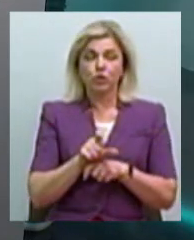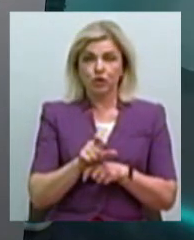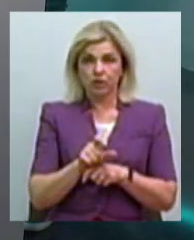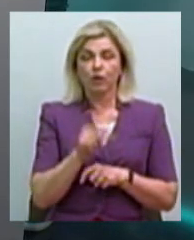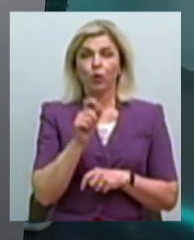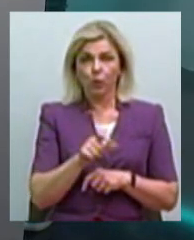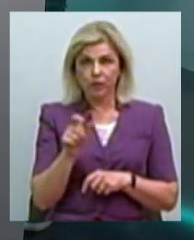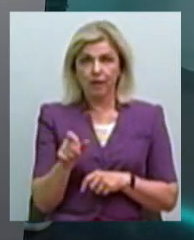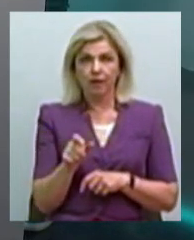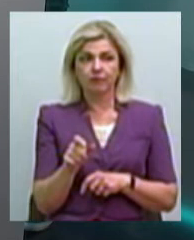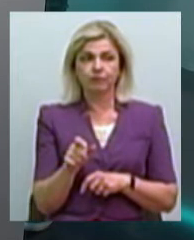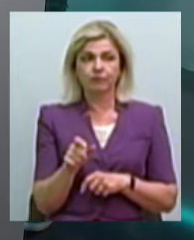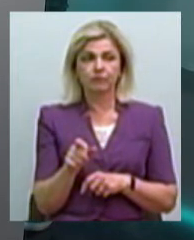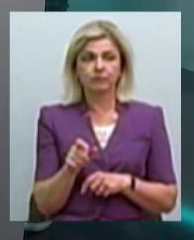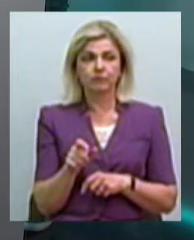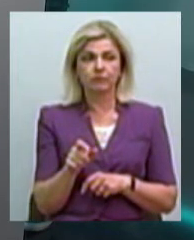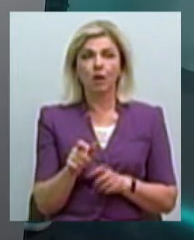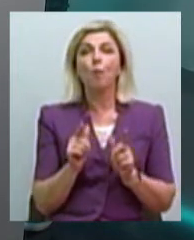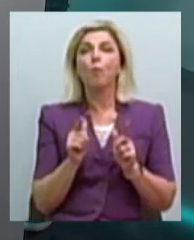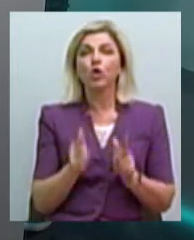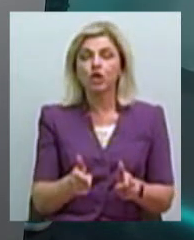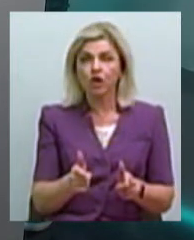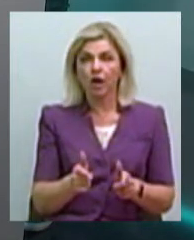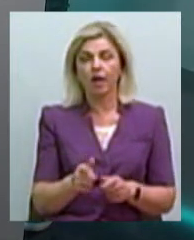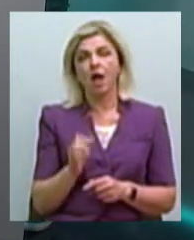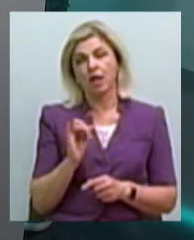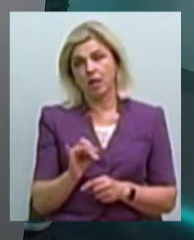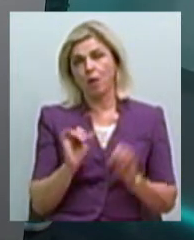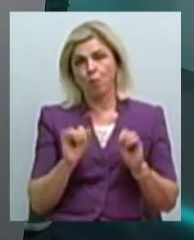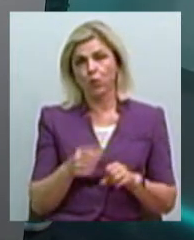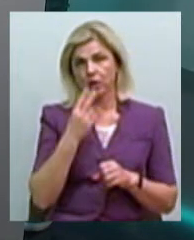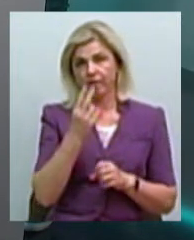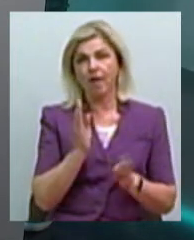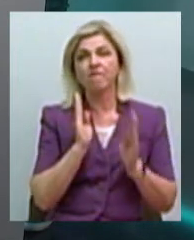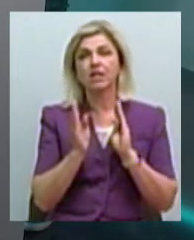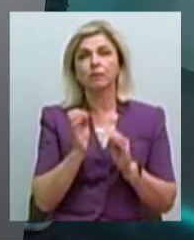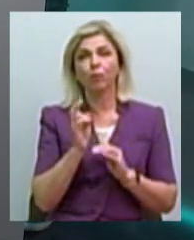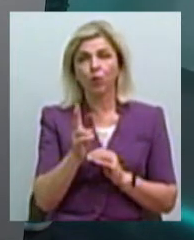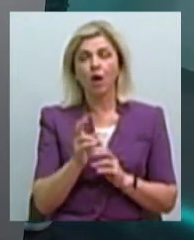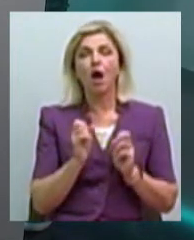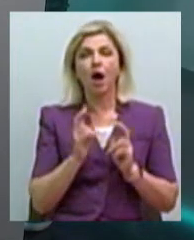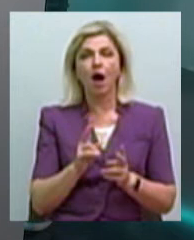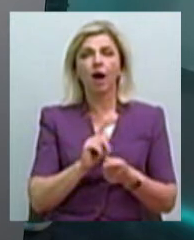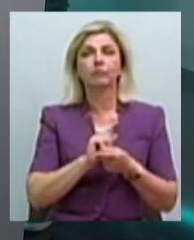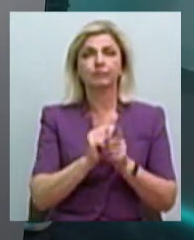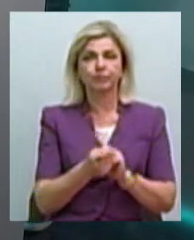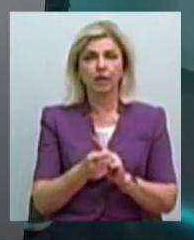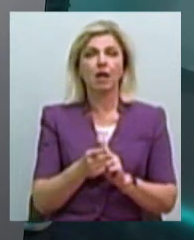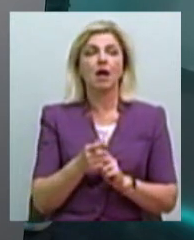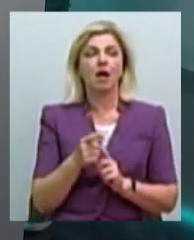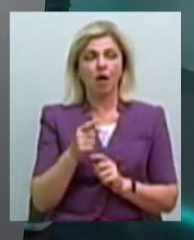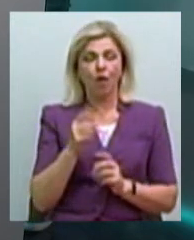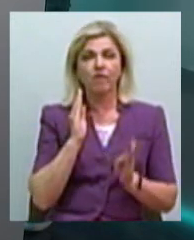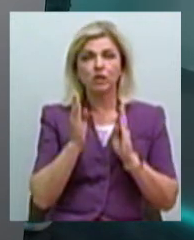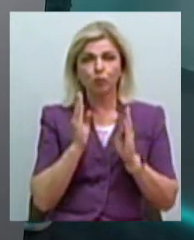большинство людей они поддержали. И опять же, можно видеть по Фейсбуку, да, как перекрашивается Фейсбук. Очень